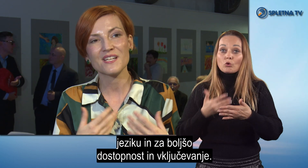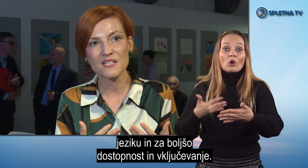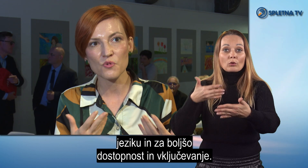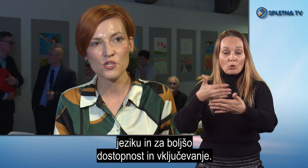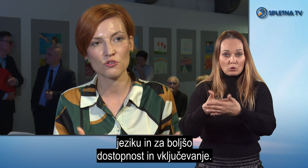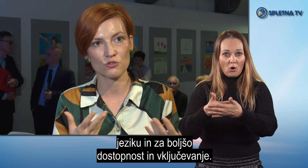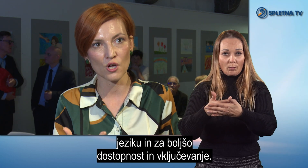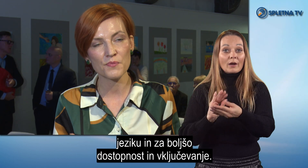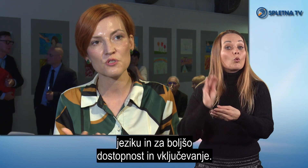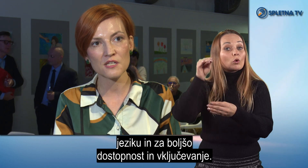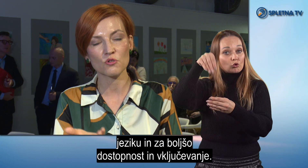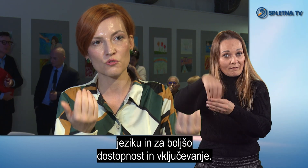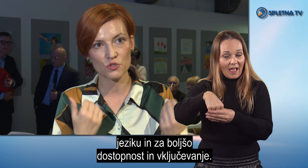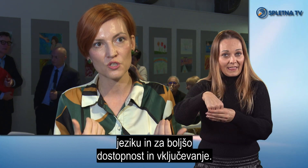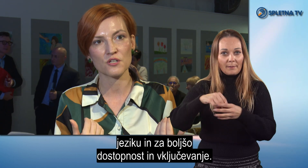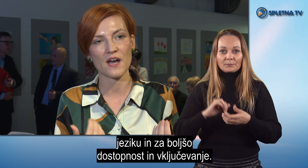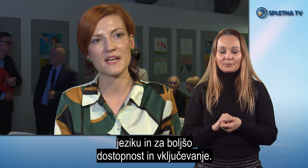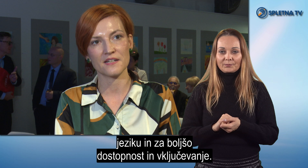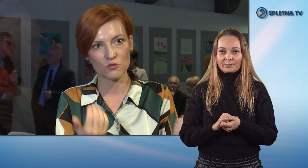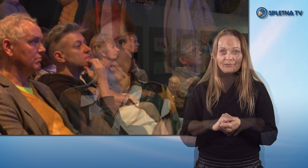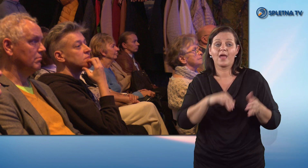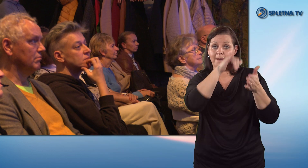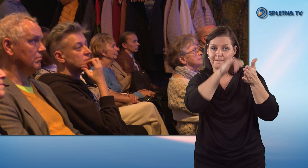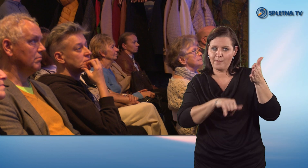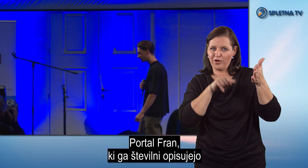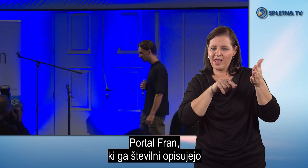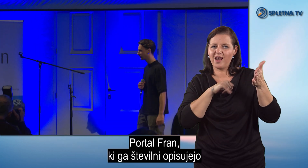jeziku in za boljšo dostopnost in vključevanje.